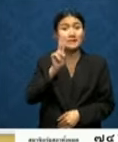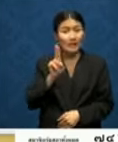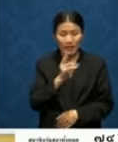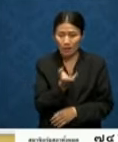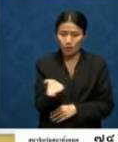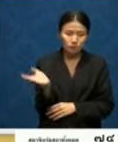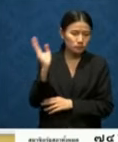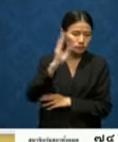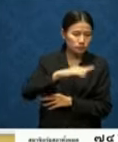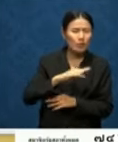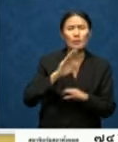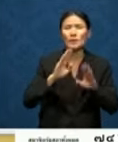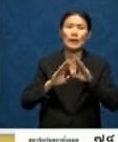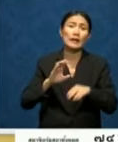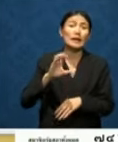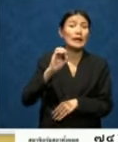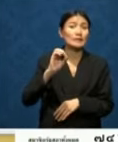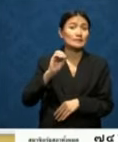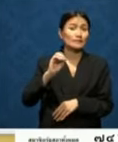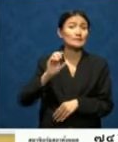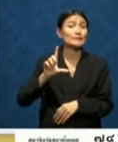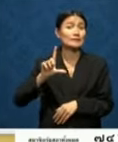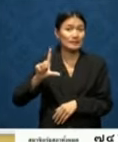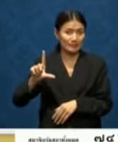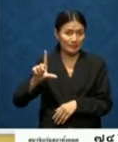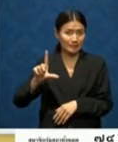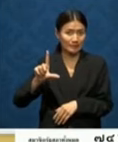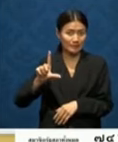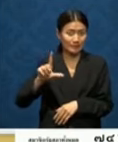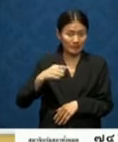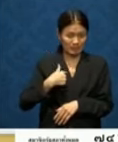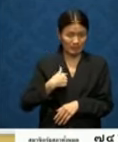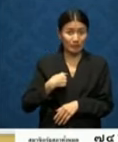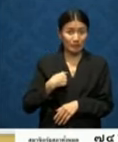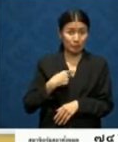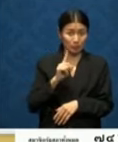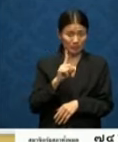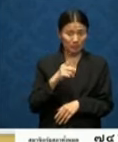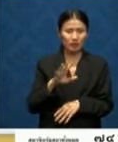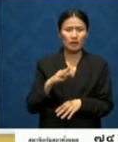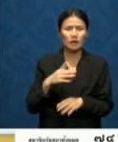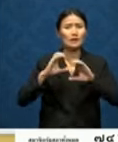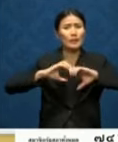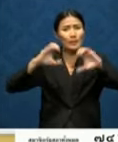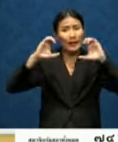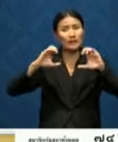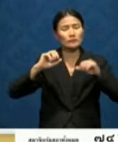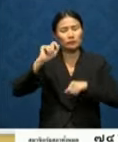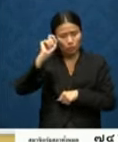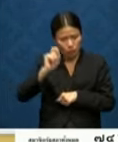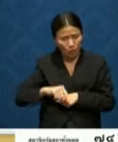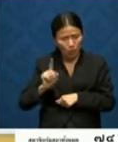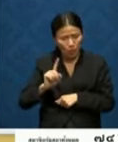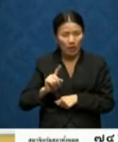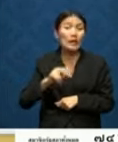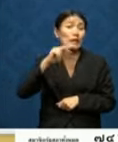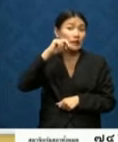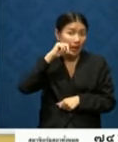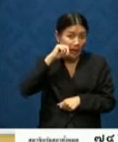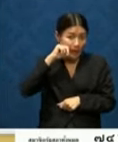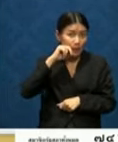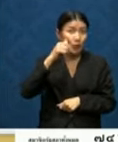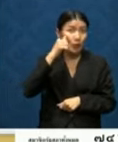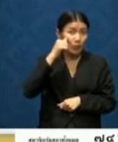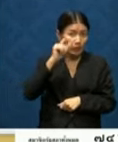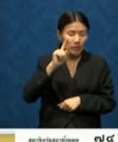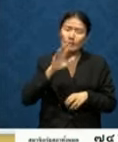นึงประมาณ 50ลิตรต่อคนครับเพราะฉะนั้นรัฐบาลประเทศไทยต้องผลิตน้ำอย่างน้อยวันละ 3,500